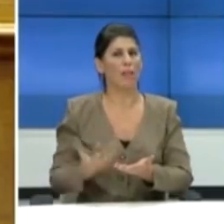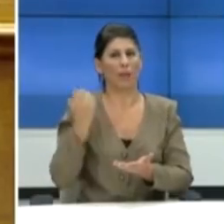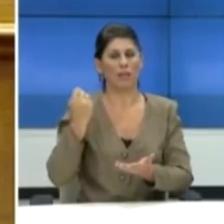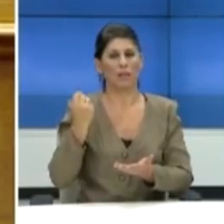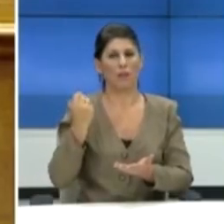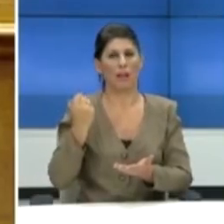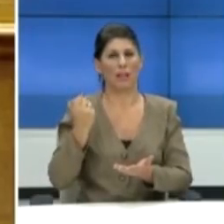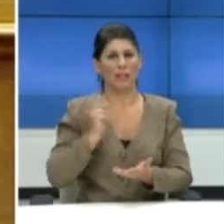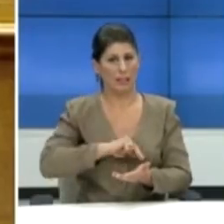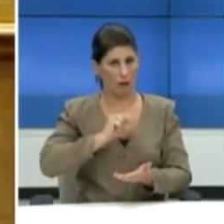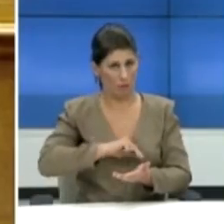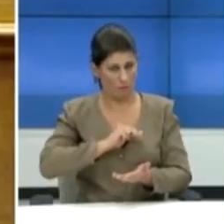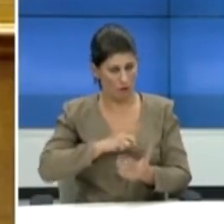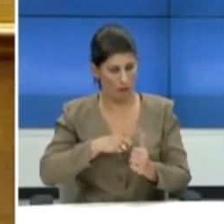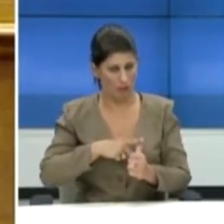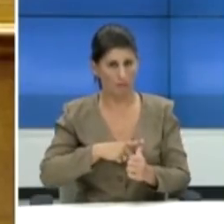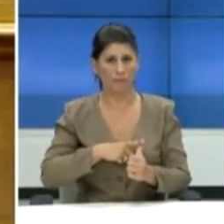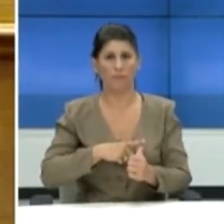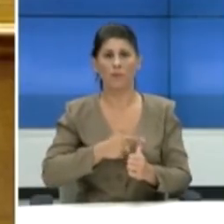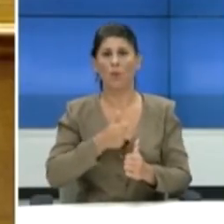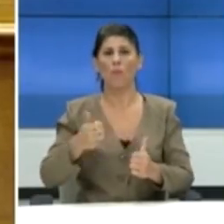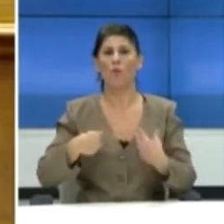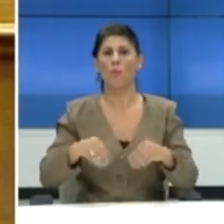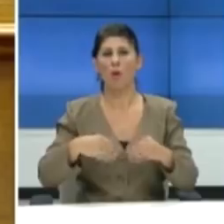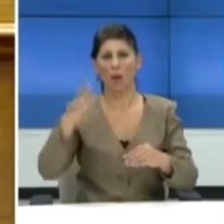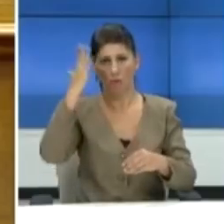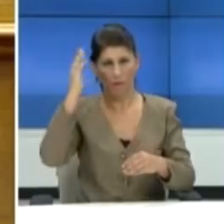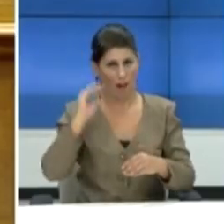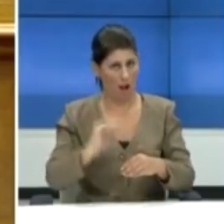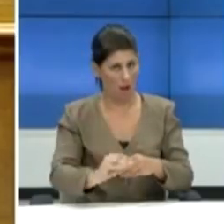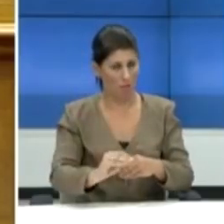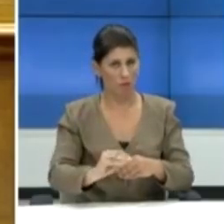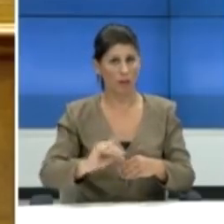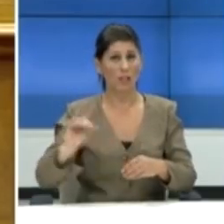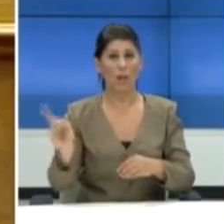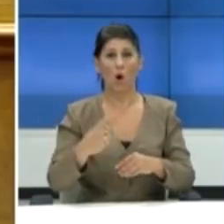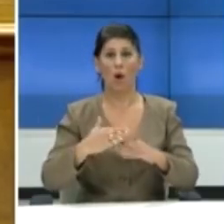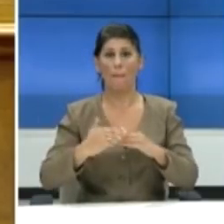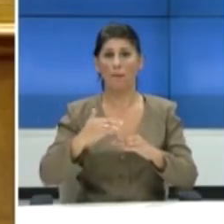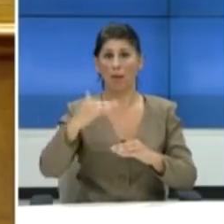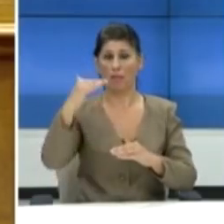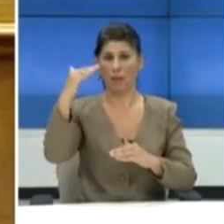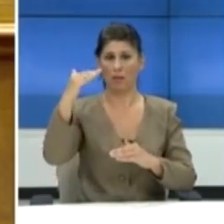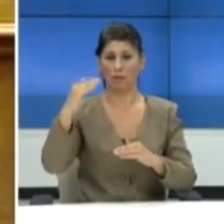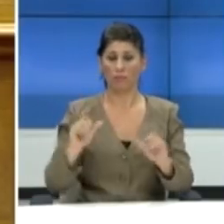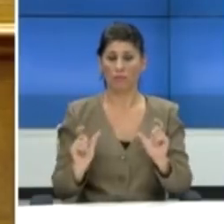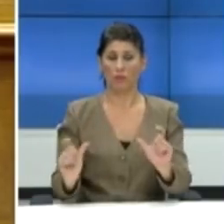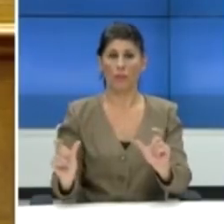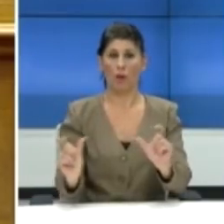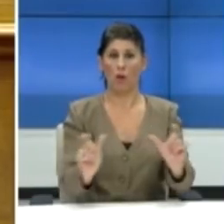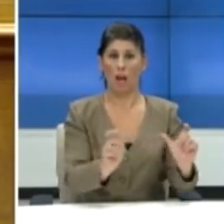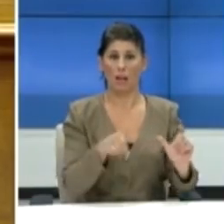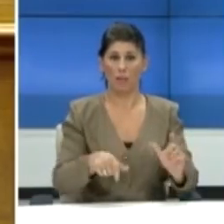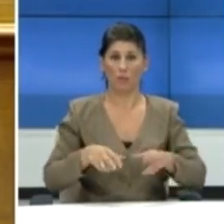διασφάλιση της κερδοφορίας του μονοπωλιακού κεφαλαίου σε όλα τα επίπεδα, τη θωράκιση αυτού